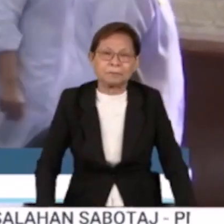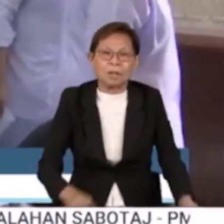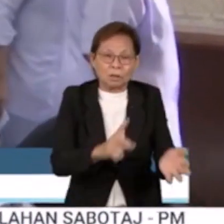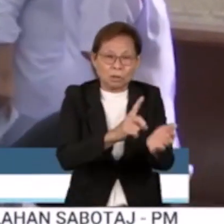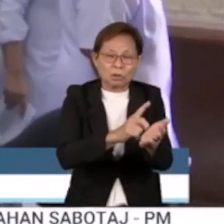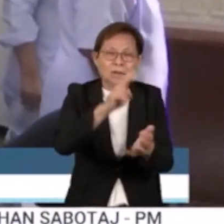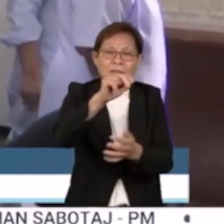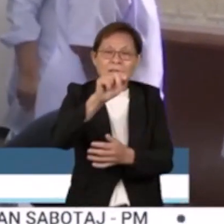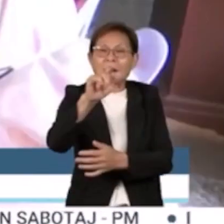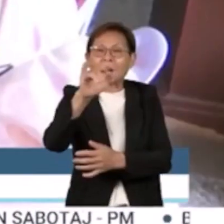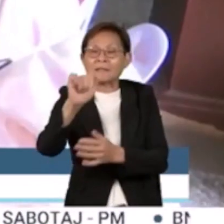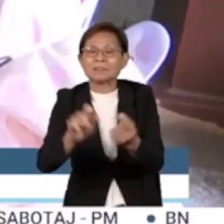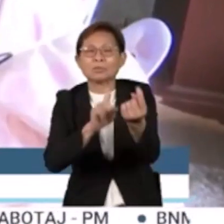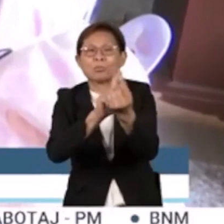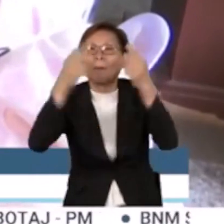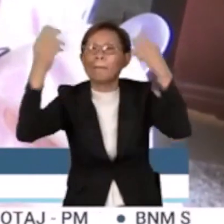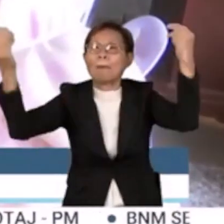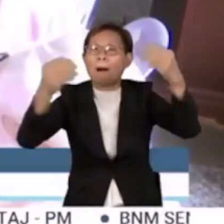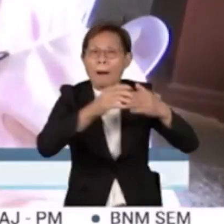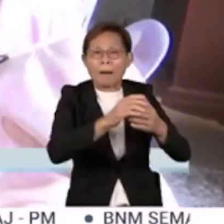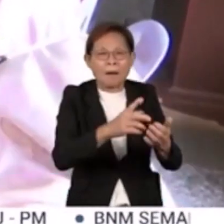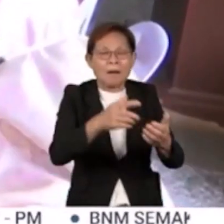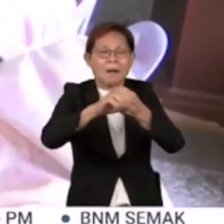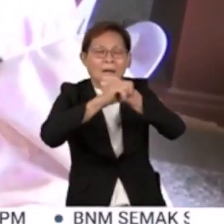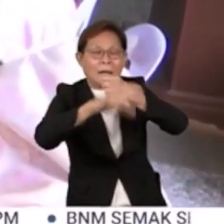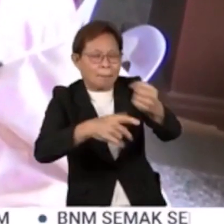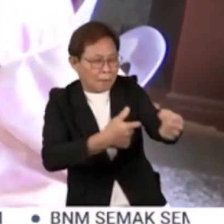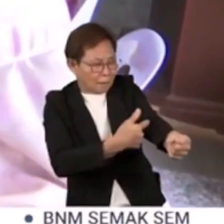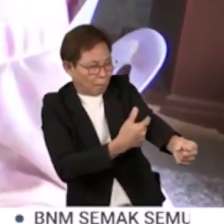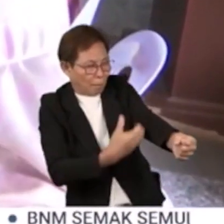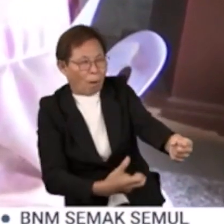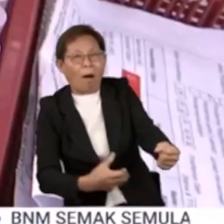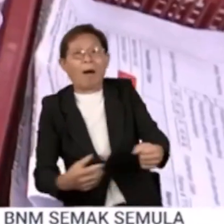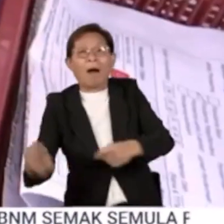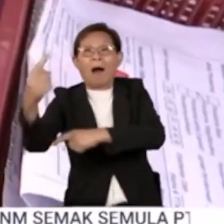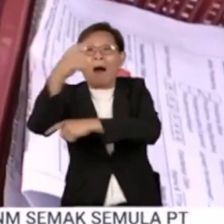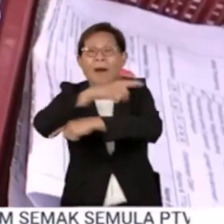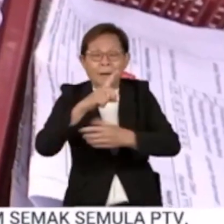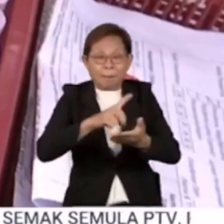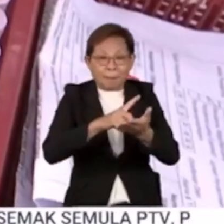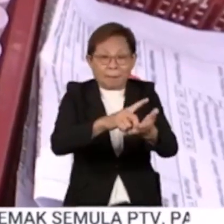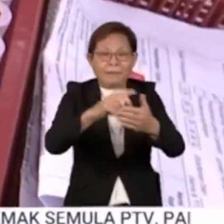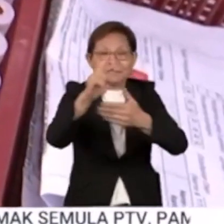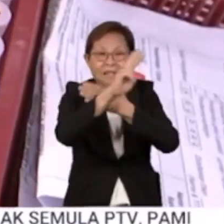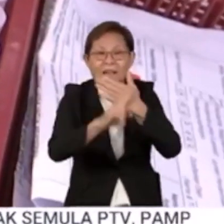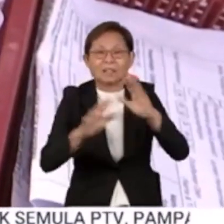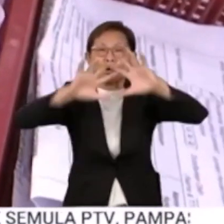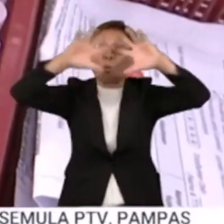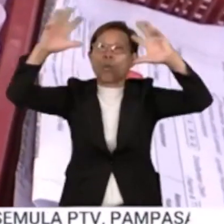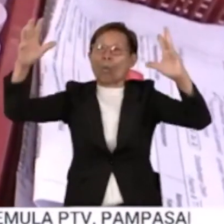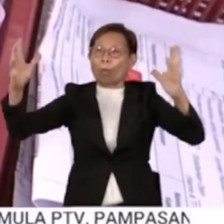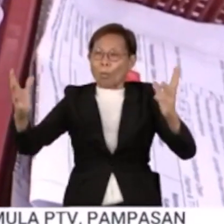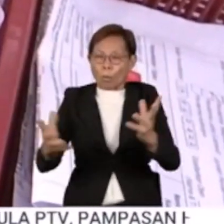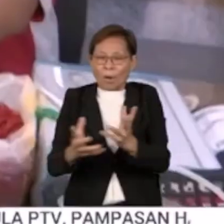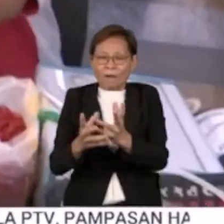Dr. Nadia ditemui ketika Majlis Kempen Derma Darah sempena sambutan Hari Penderma Darah Sedunia di hospital berkenaan.